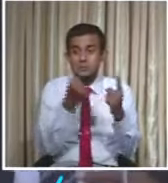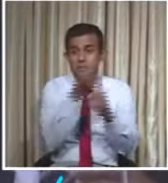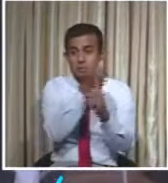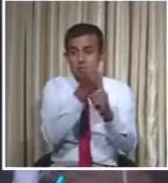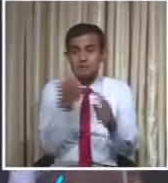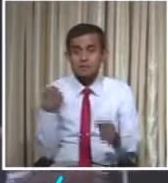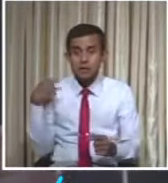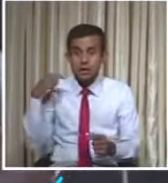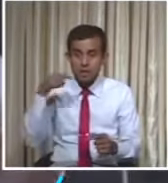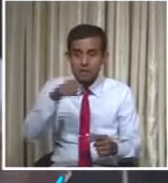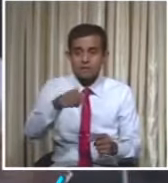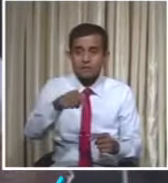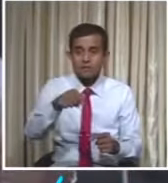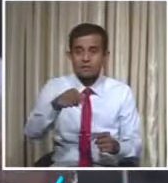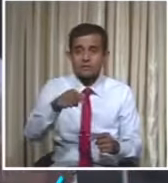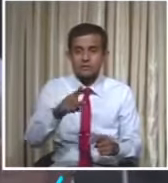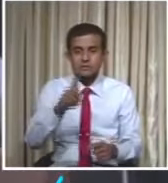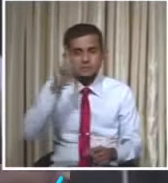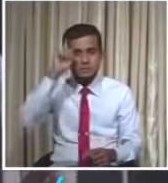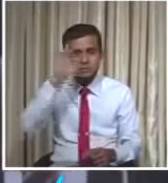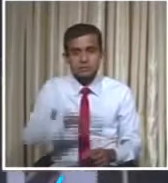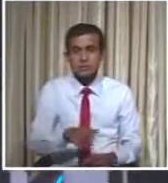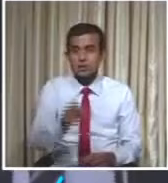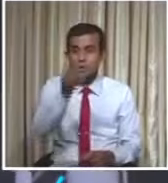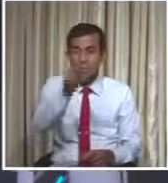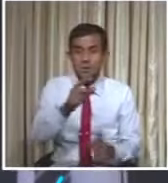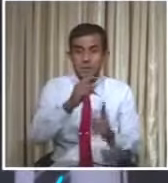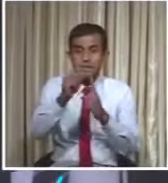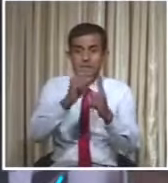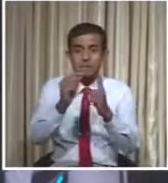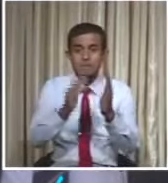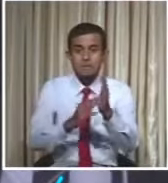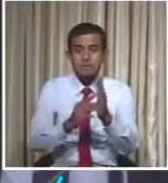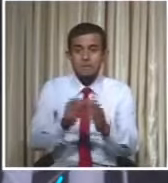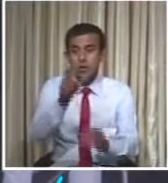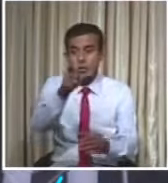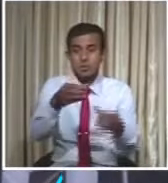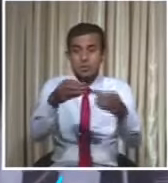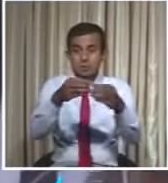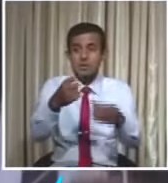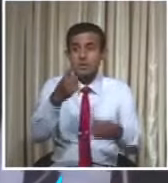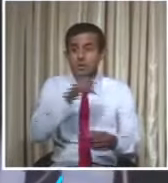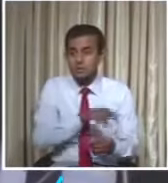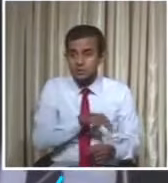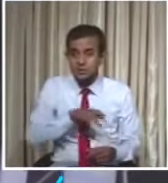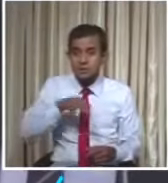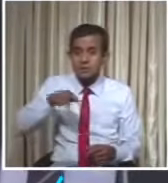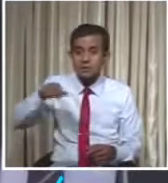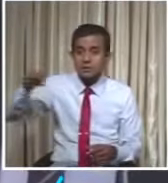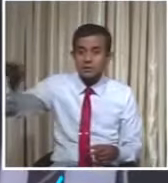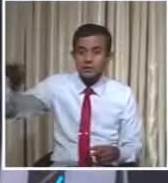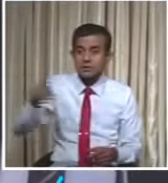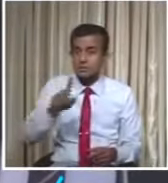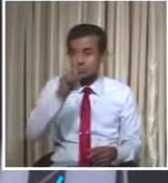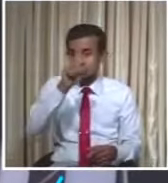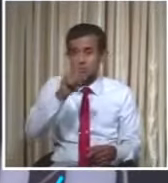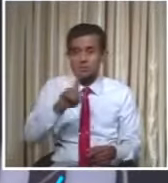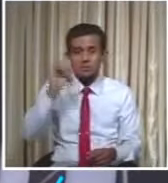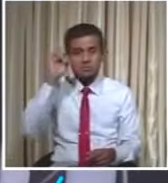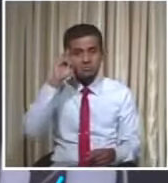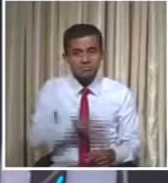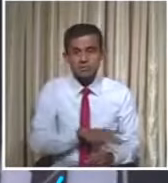උතන්ට ආවේ හෙලා දකින්නට ඕනේ ඔබේ මන්ත්‍රීතුමා ඔබේ පැත්තෙන් එතනට ගමන් කිරීම පළවෙනියෙන් හෙලා